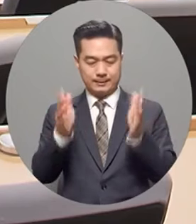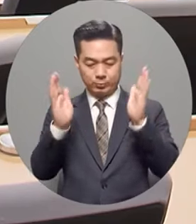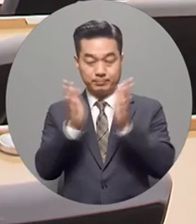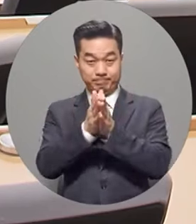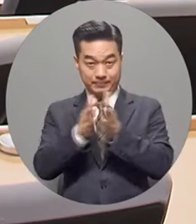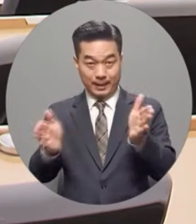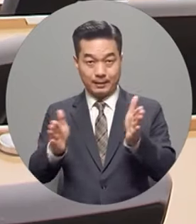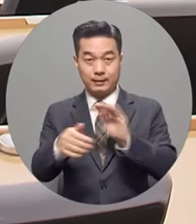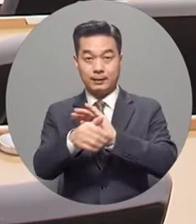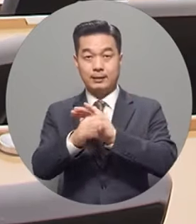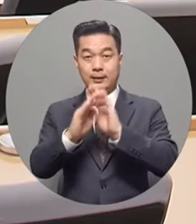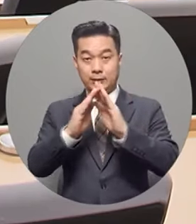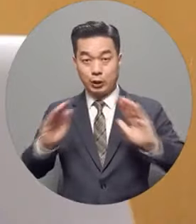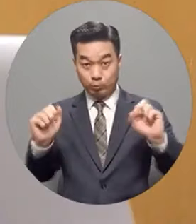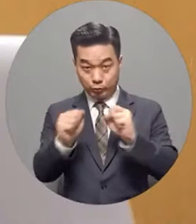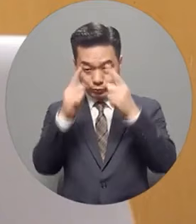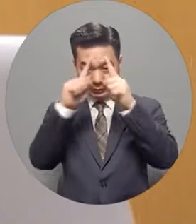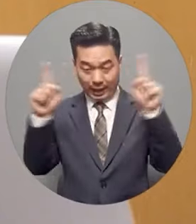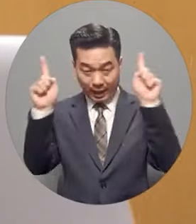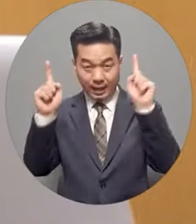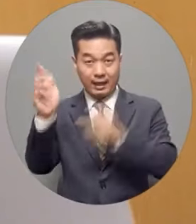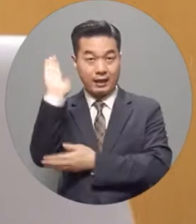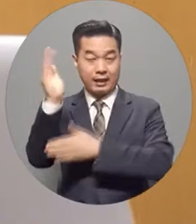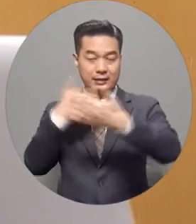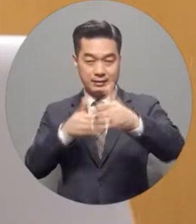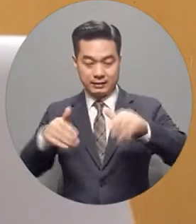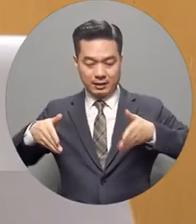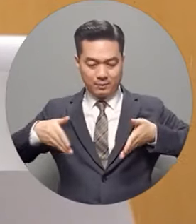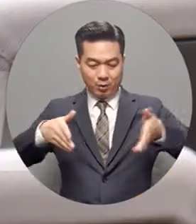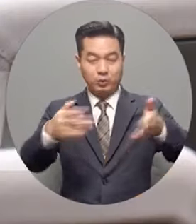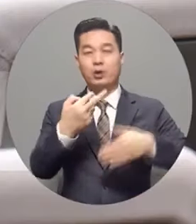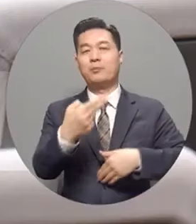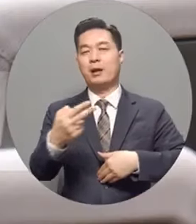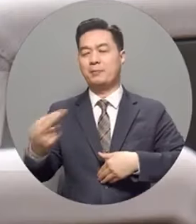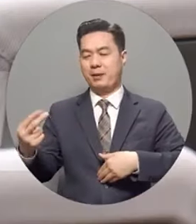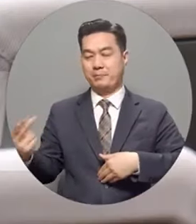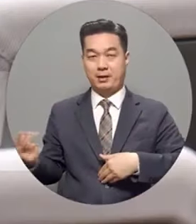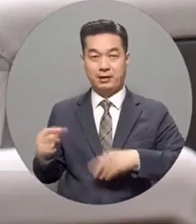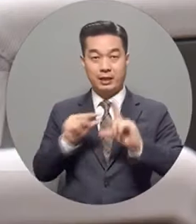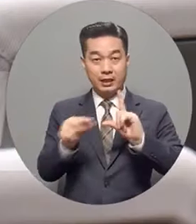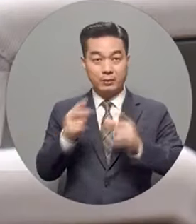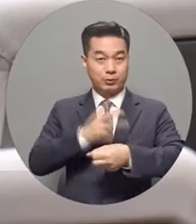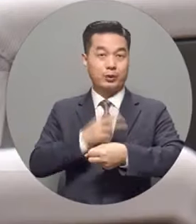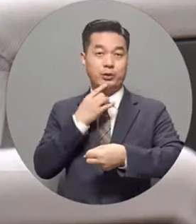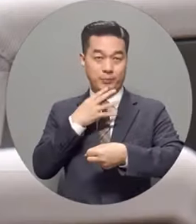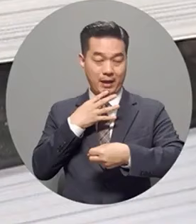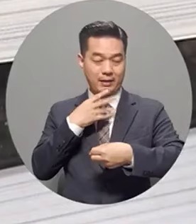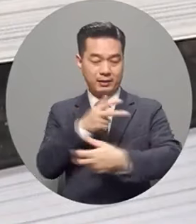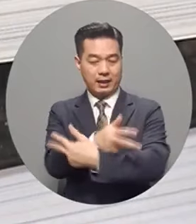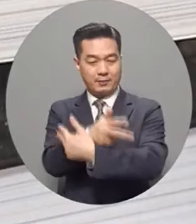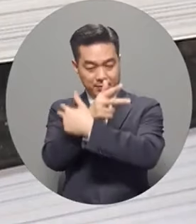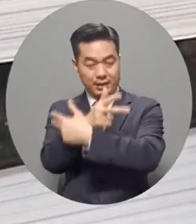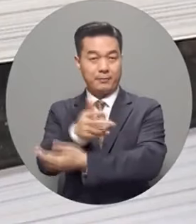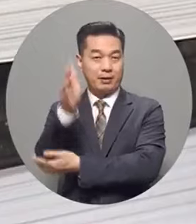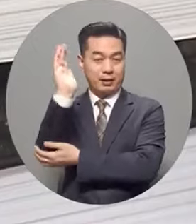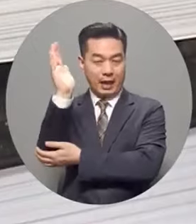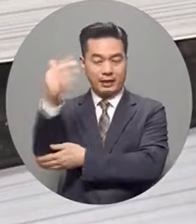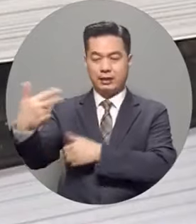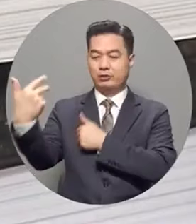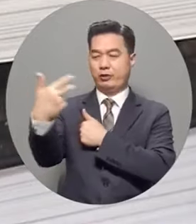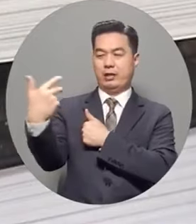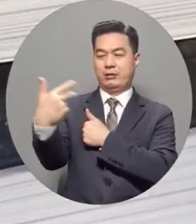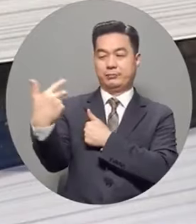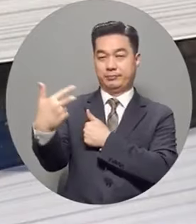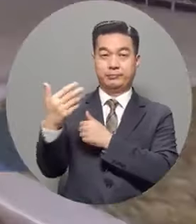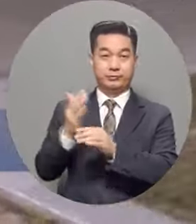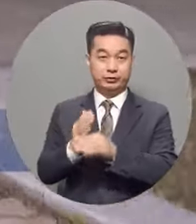의과대학. 강의실과 복도는 텅 비어 있습니다. 빈 강의실에서 일부 교수들만 비대면 수업 강의를 촬영하고 있을 뿐입니다.